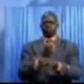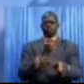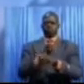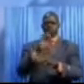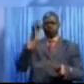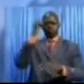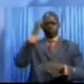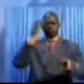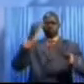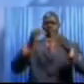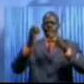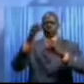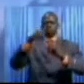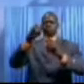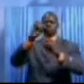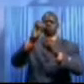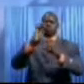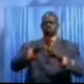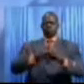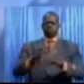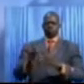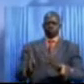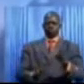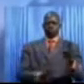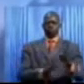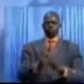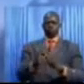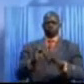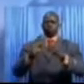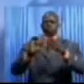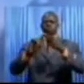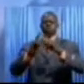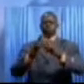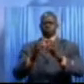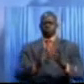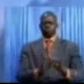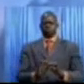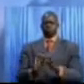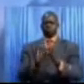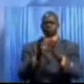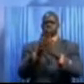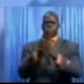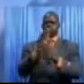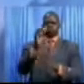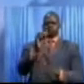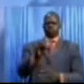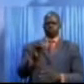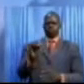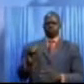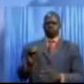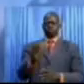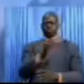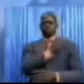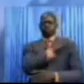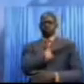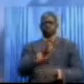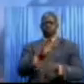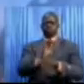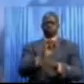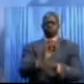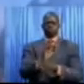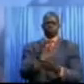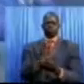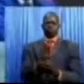évaluer l'état de mise en œuvre du traité d'amitié et de coopération entre Ouagadougou et Yamoussoukro.